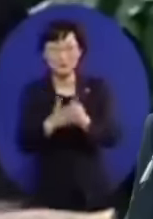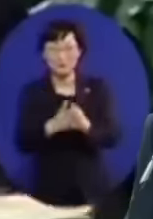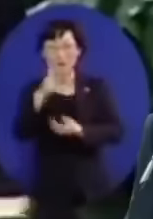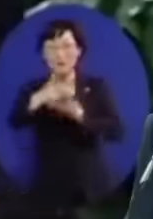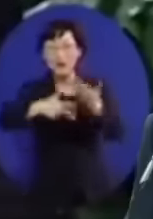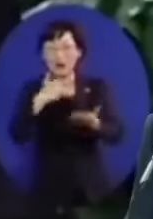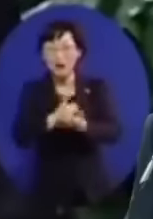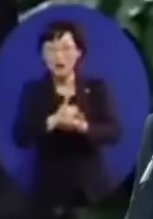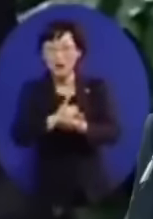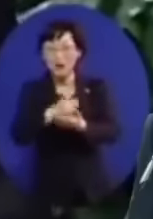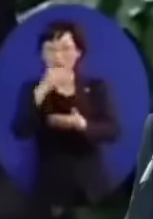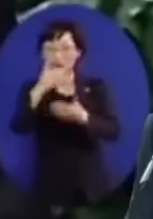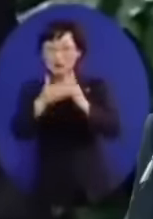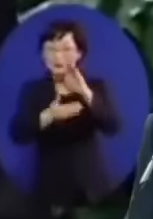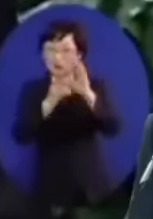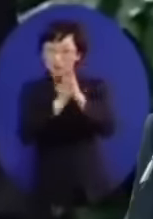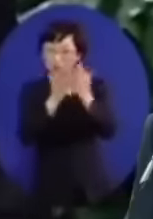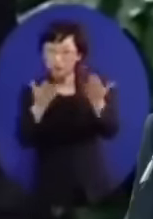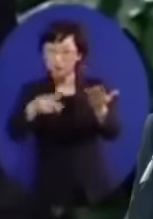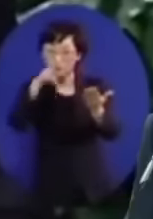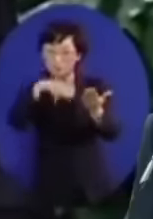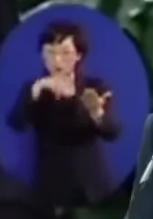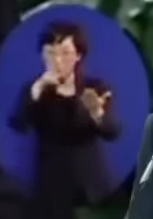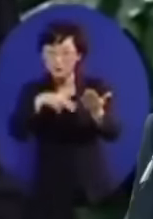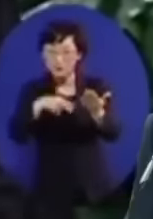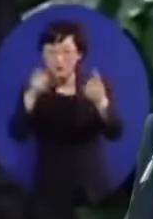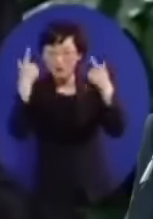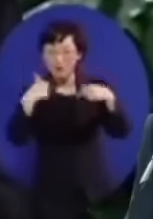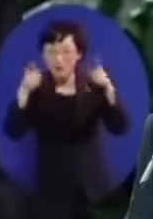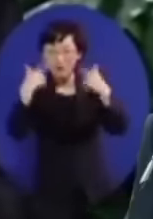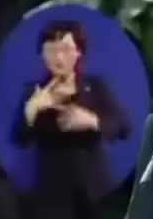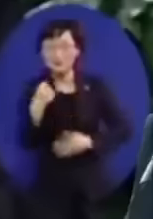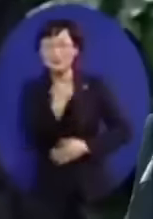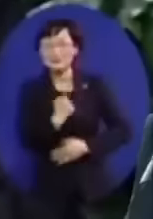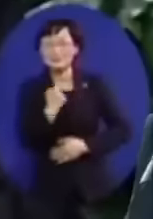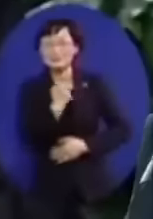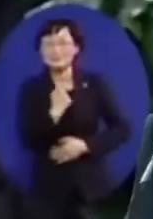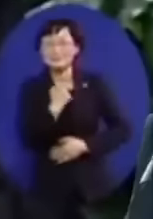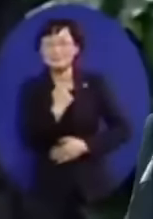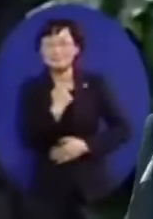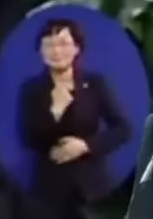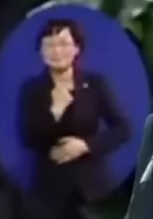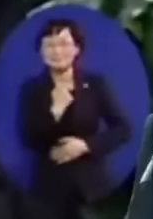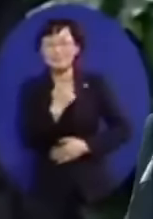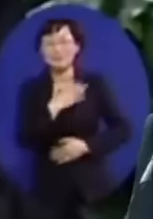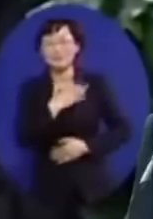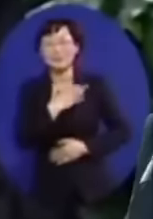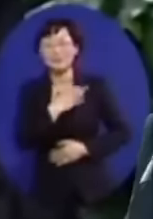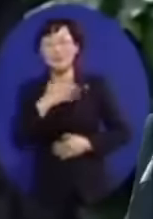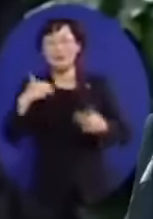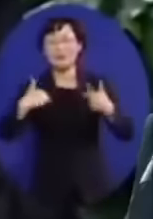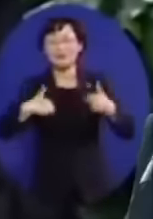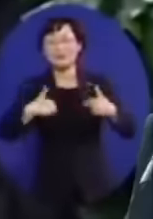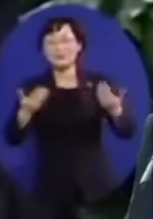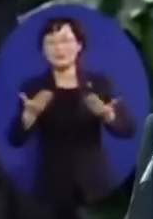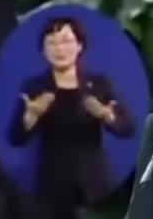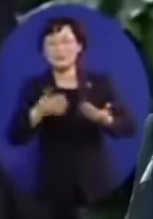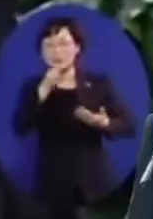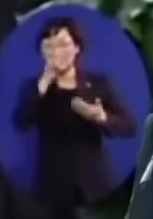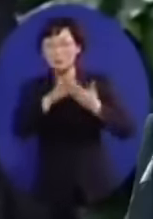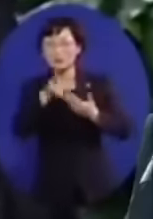야훼의 율법을 즐거워한다는 것은 항상 휴대하고 되는 것입니다. 자기가 즐거워하는 일이 있으면 그